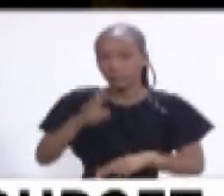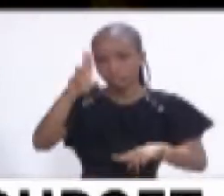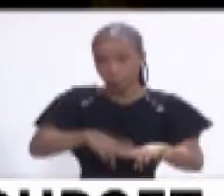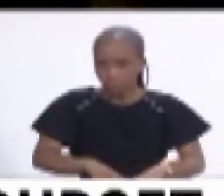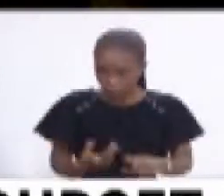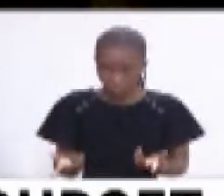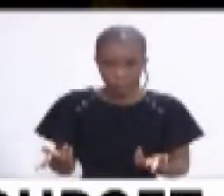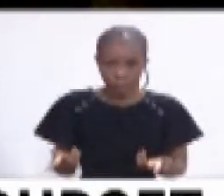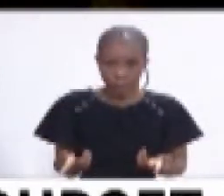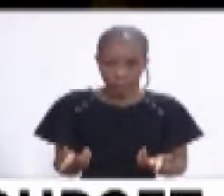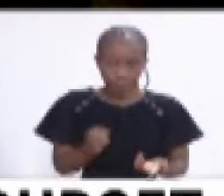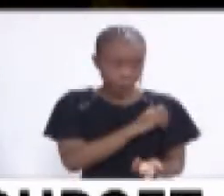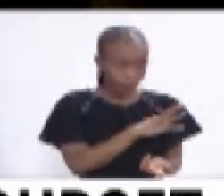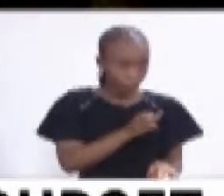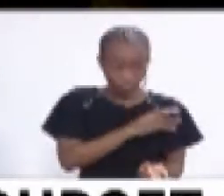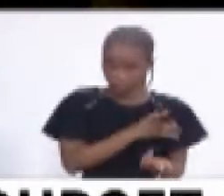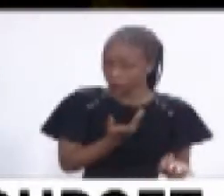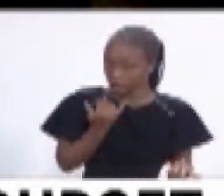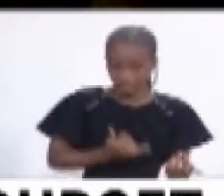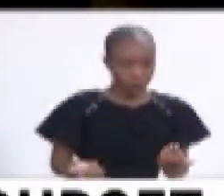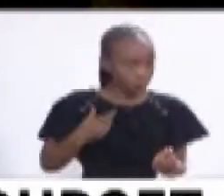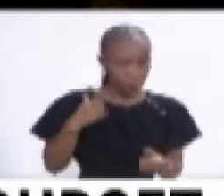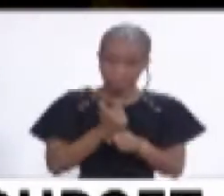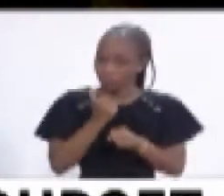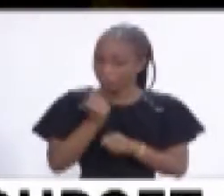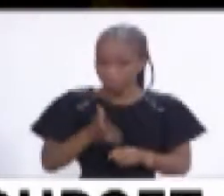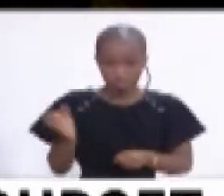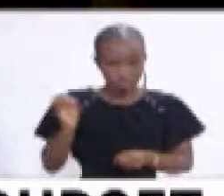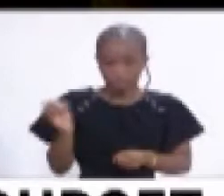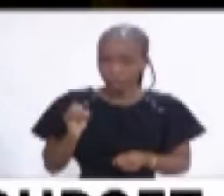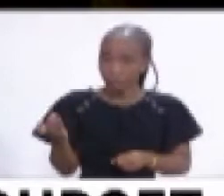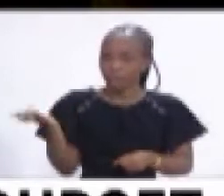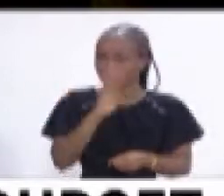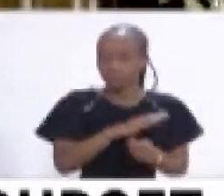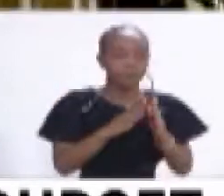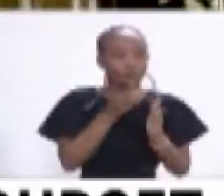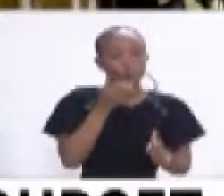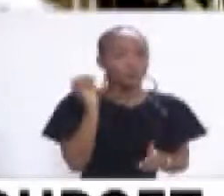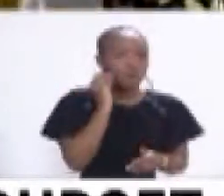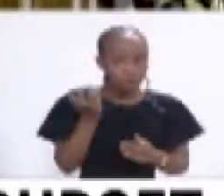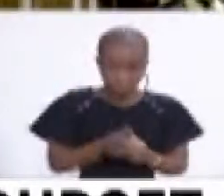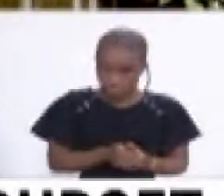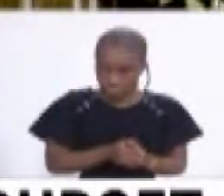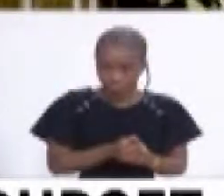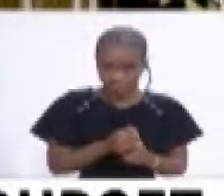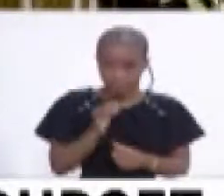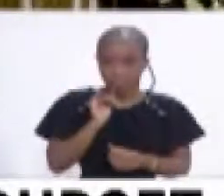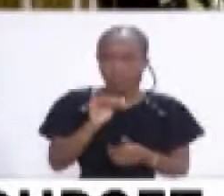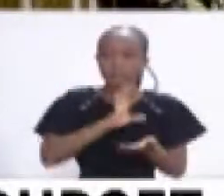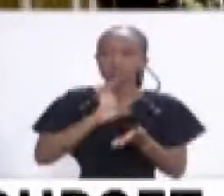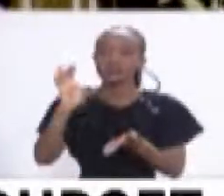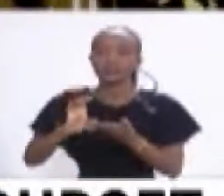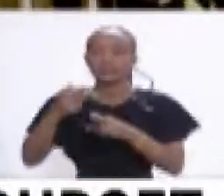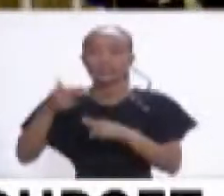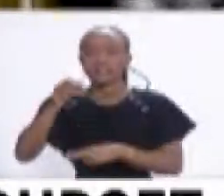tena. Wameogopa, sasa hawana wafanyikazi, sasa wamekurudisha nyumbani. This fiscal year's budget was gone high